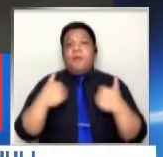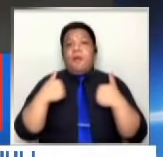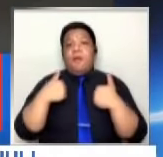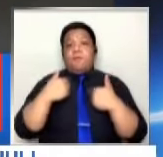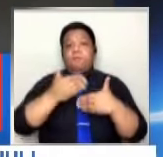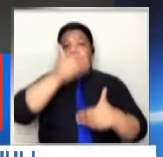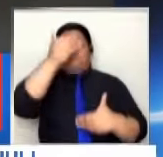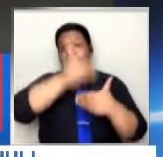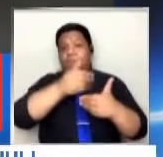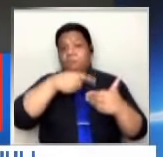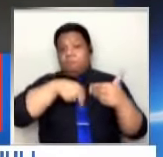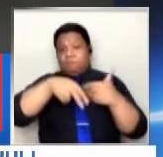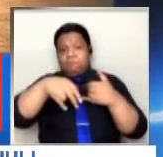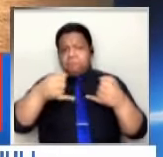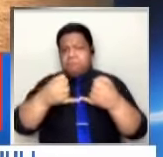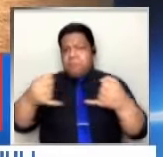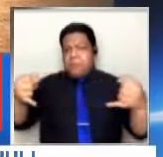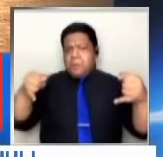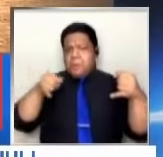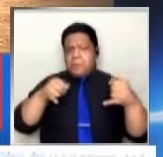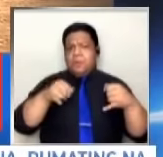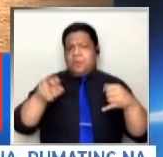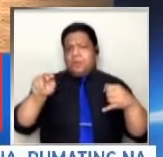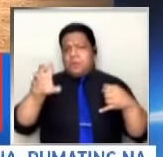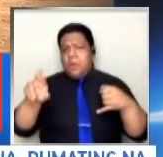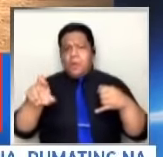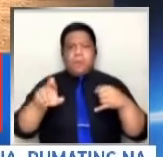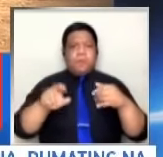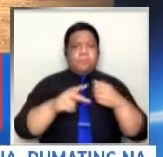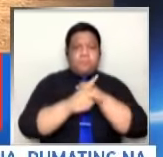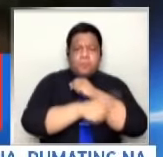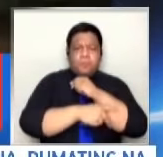Manila at Karatig-Lalawigan, nananatiling mahigpit.